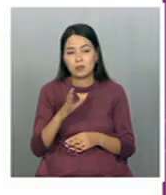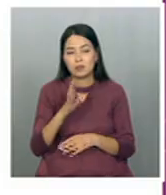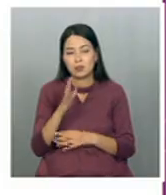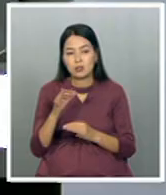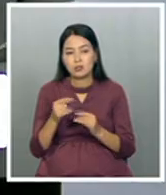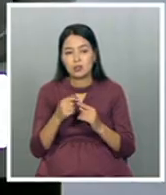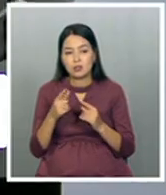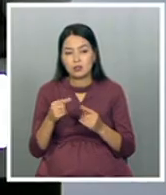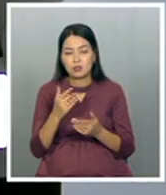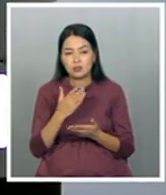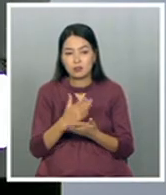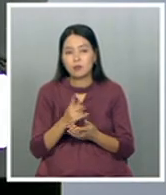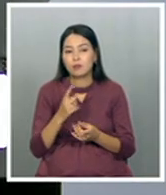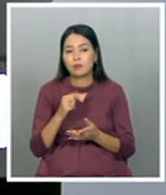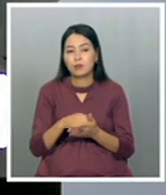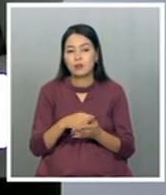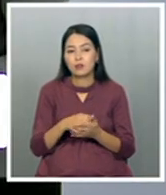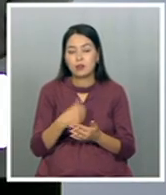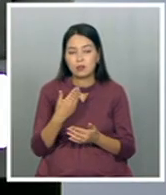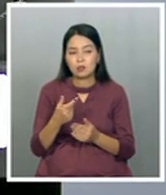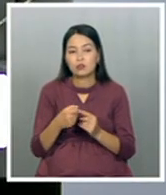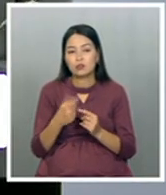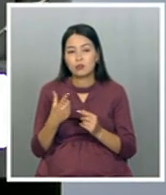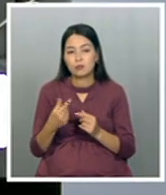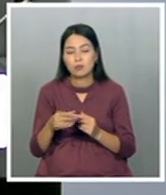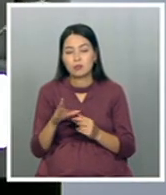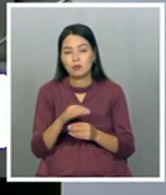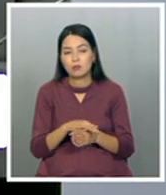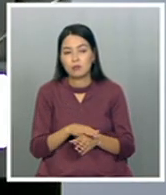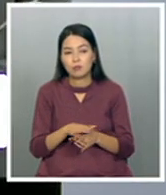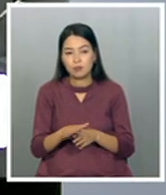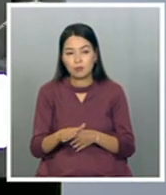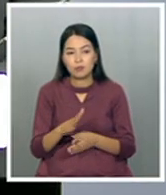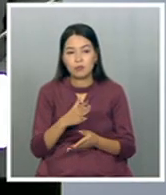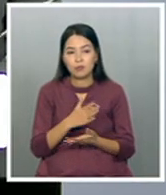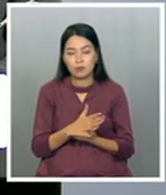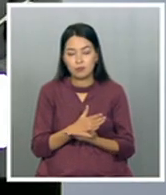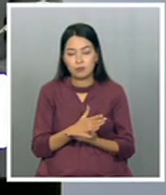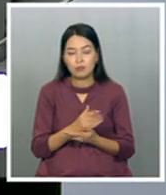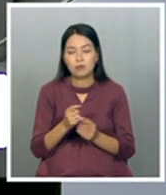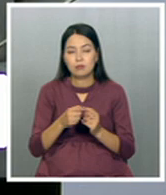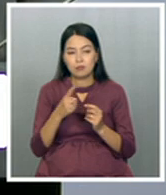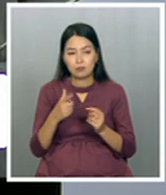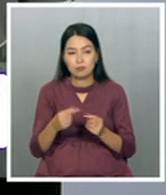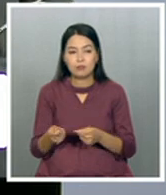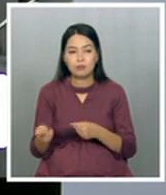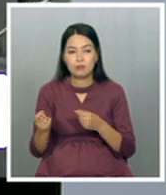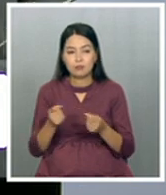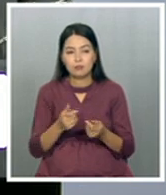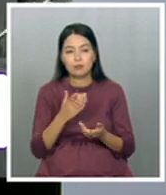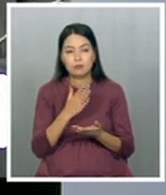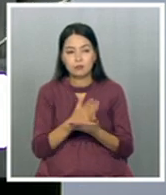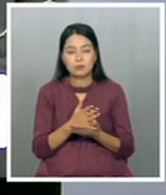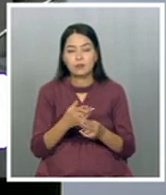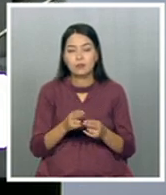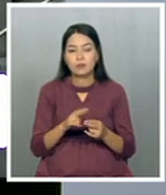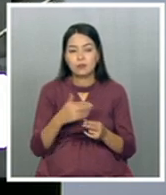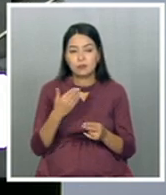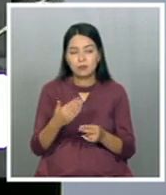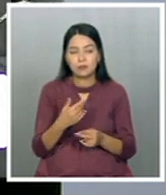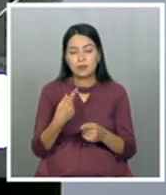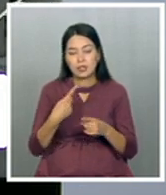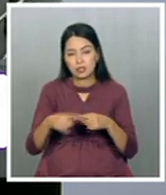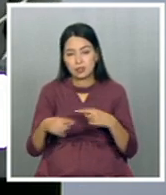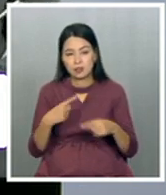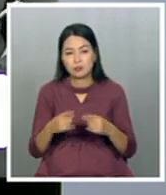болады екен. Себебі олардың жапырақтары ұсақ, және де қылқандар да жапырақ болып есептелінеді. Сондай-ақ кейбір